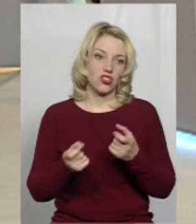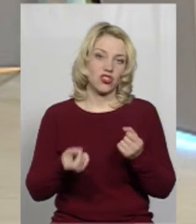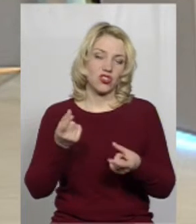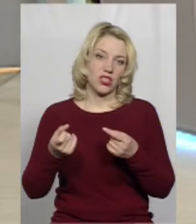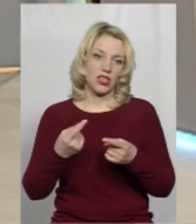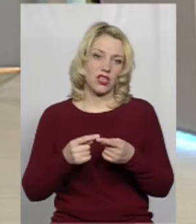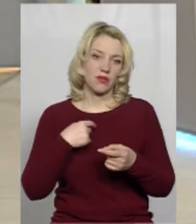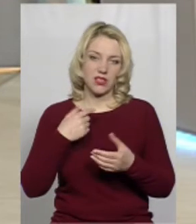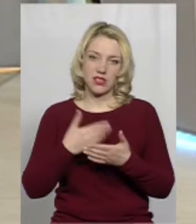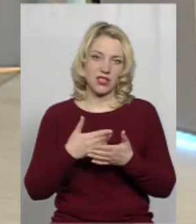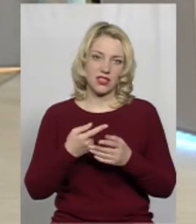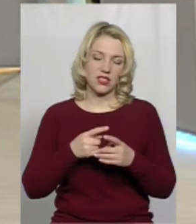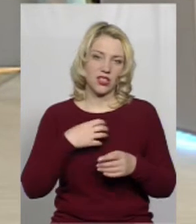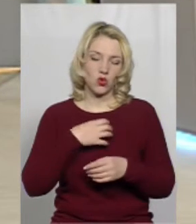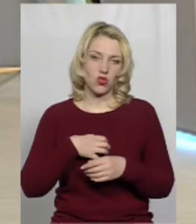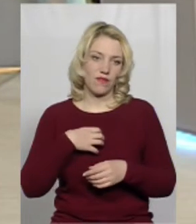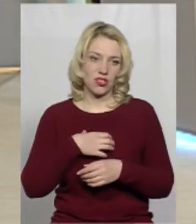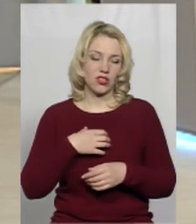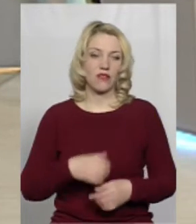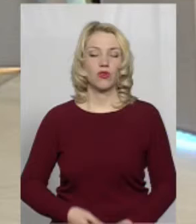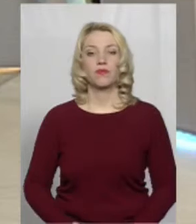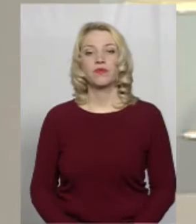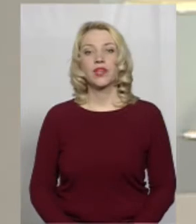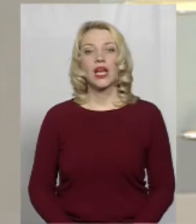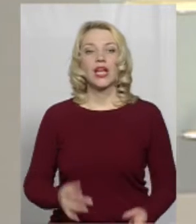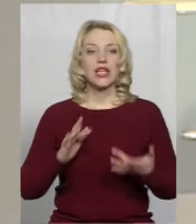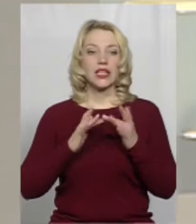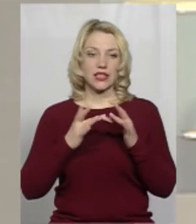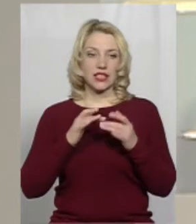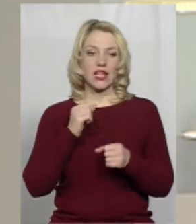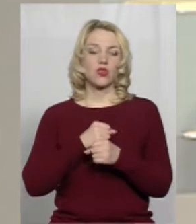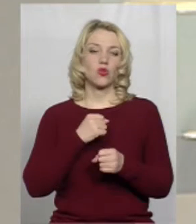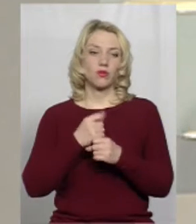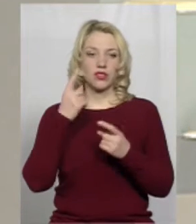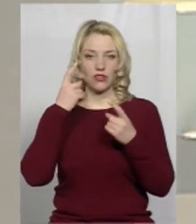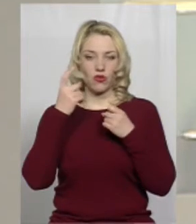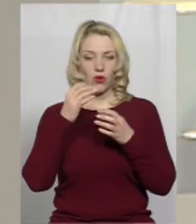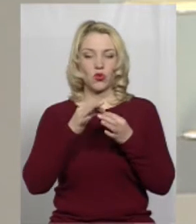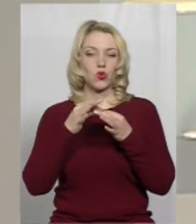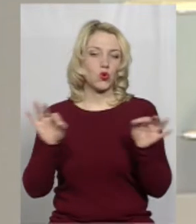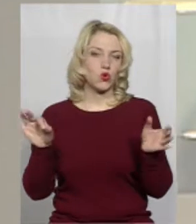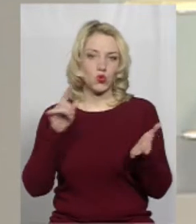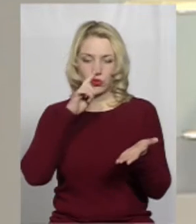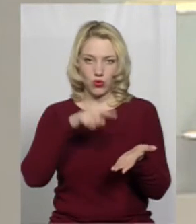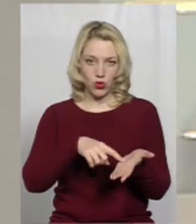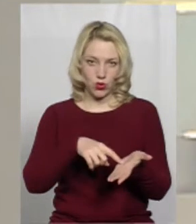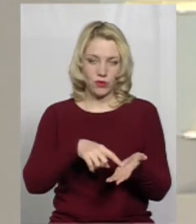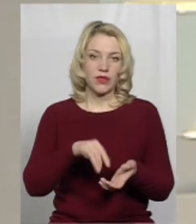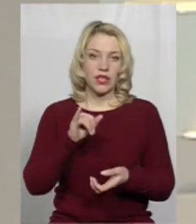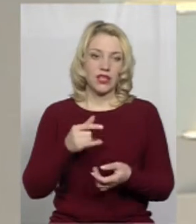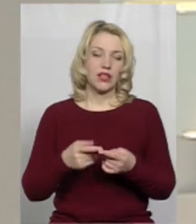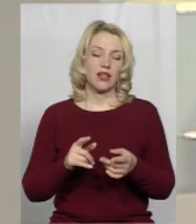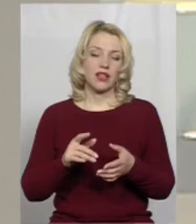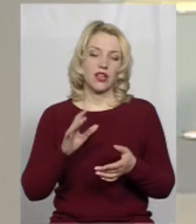Мені здається, це дуже важливо. Так. Інтернет робить інформацію доступною, дуже доступною. І от